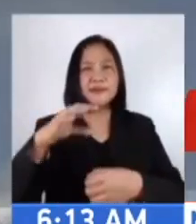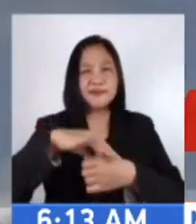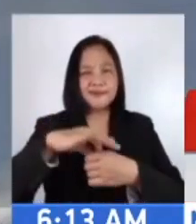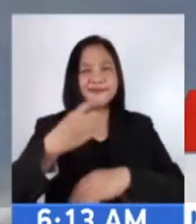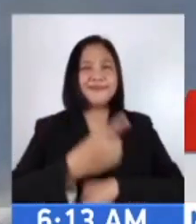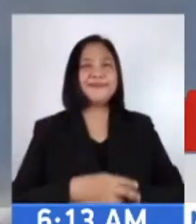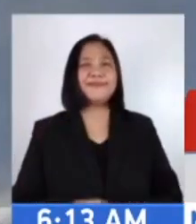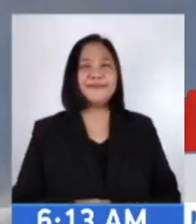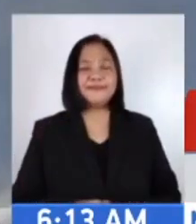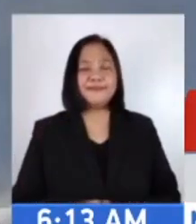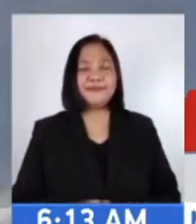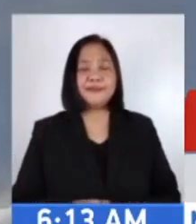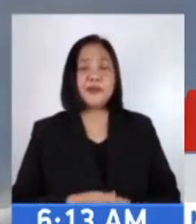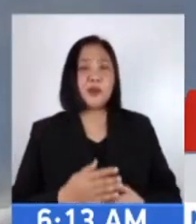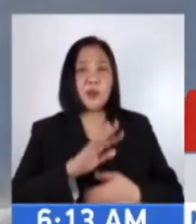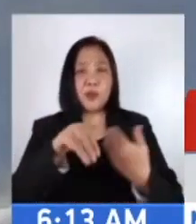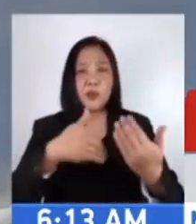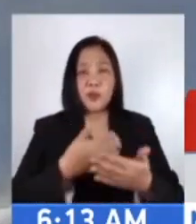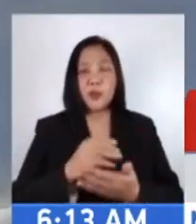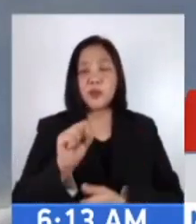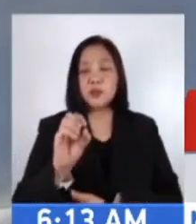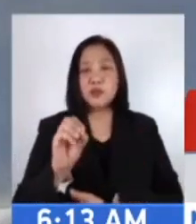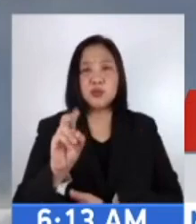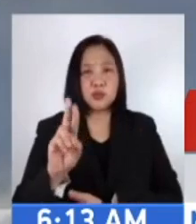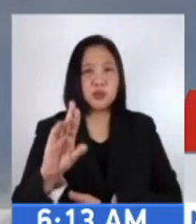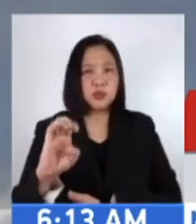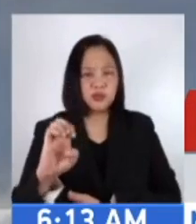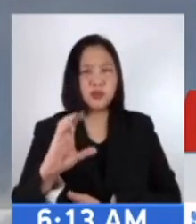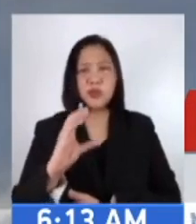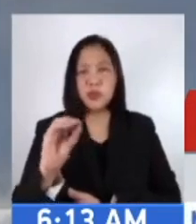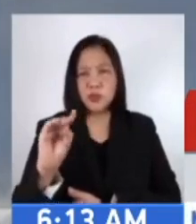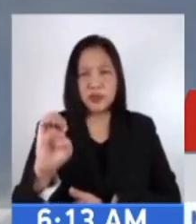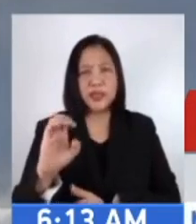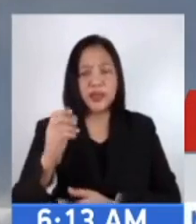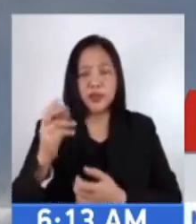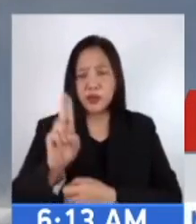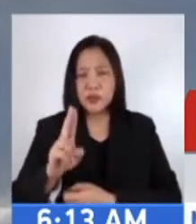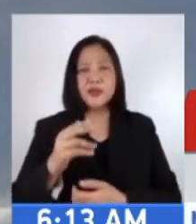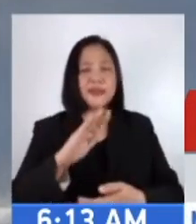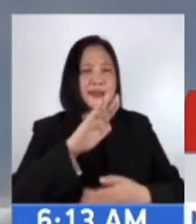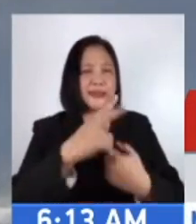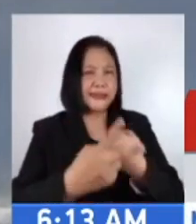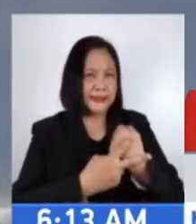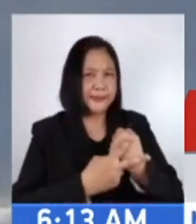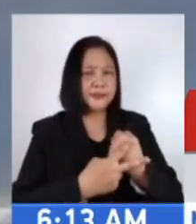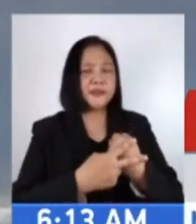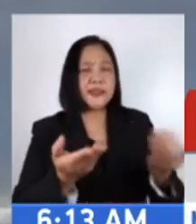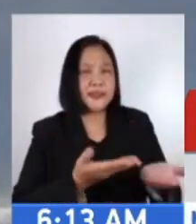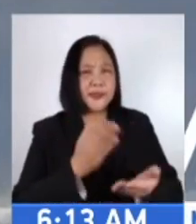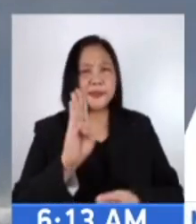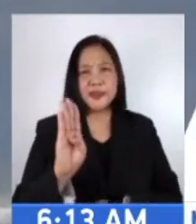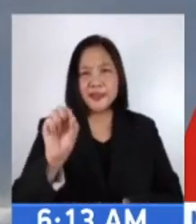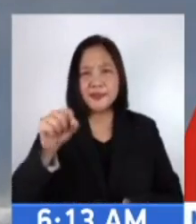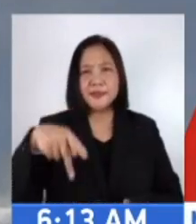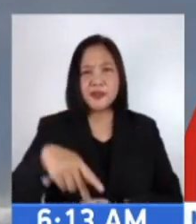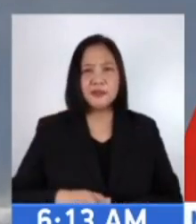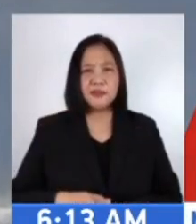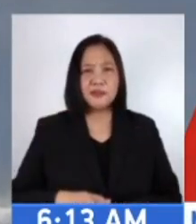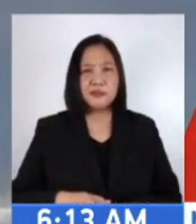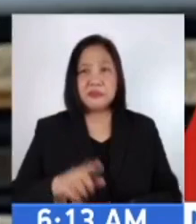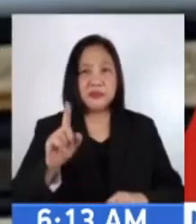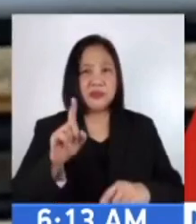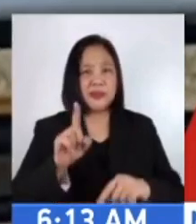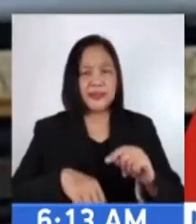ang eleksyon noong 2010 ay nakatago rito sa Bangko Sentral ng Pilipinas. Hindi pwedeng basta-basta ilabas ang source